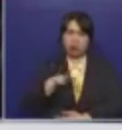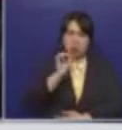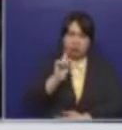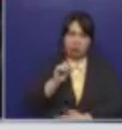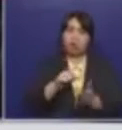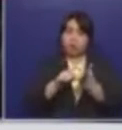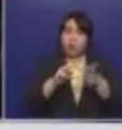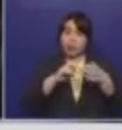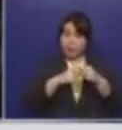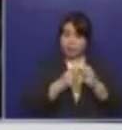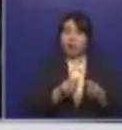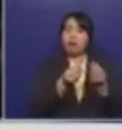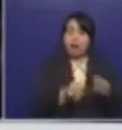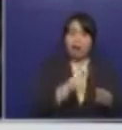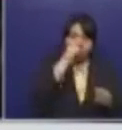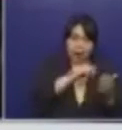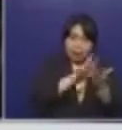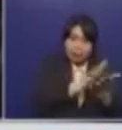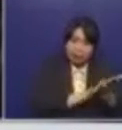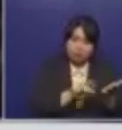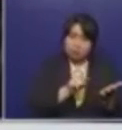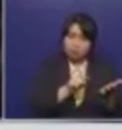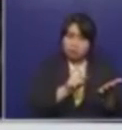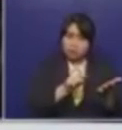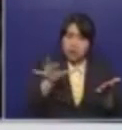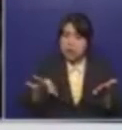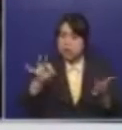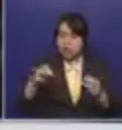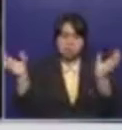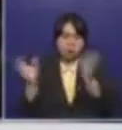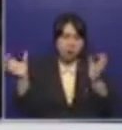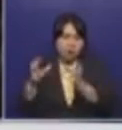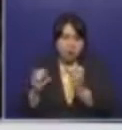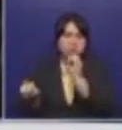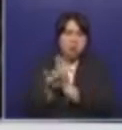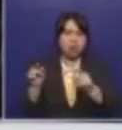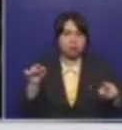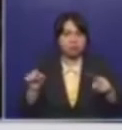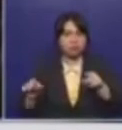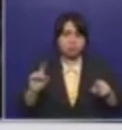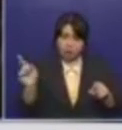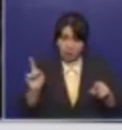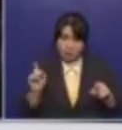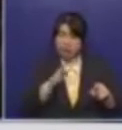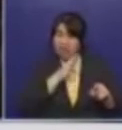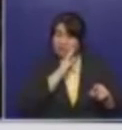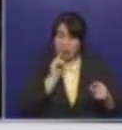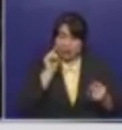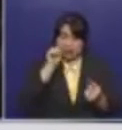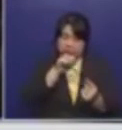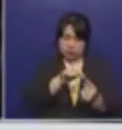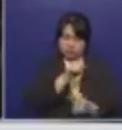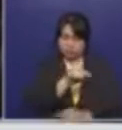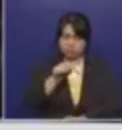แก้ไขปัญหาให้กับบ้านเมืองหรือท่านจะเลือกให้เกิดการนองเลือดให้กับบ้านเมืองและถ้าวันนั้นจริงท่านจะเป็นอย่างไรท่านทราบ